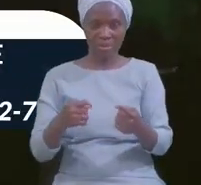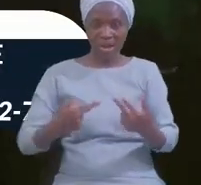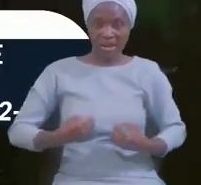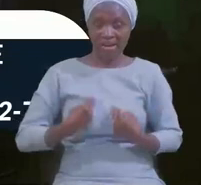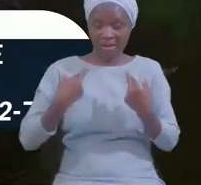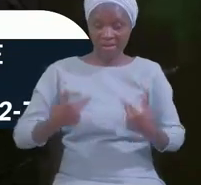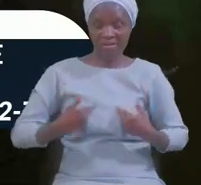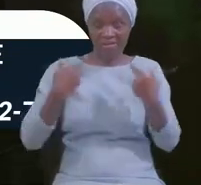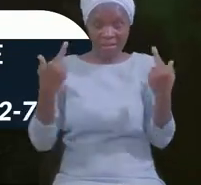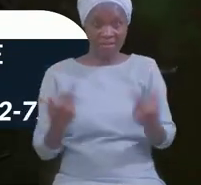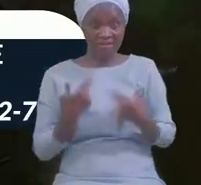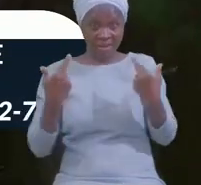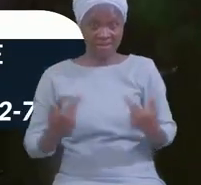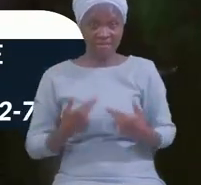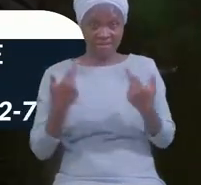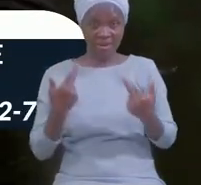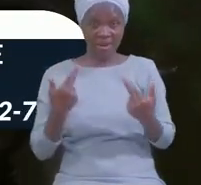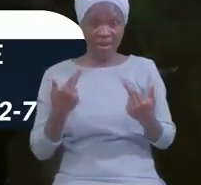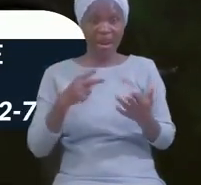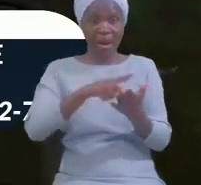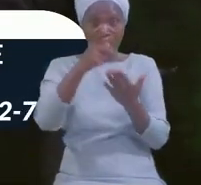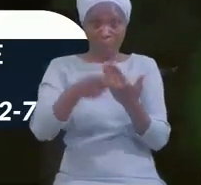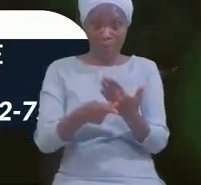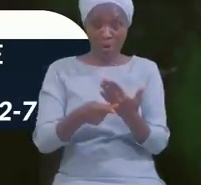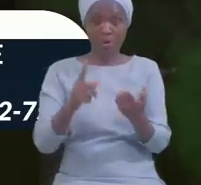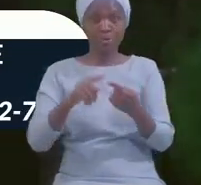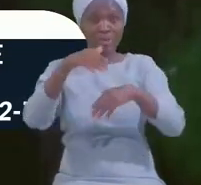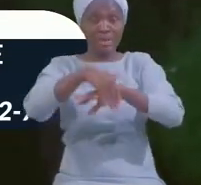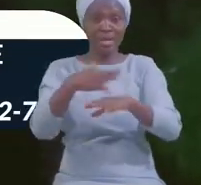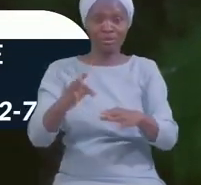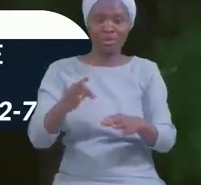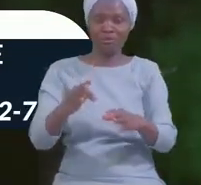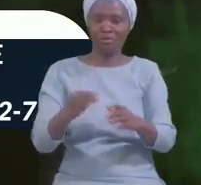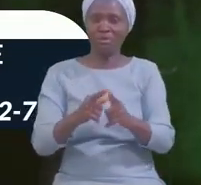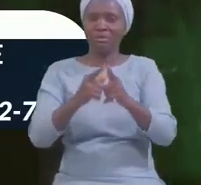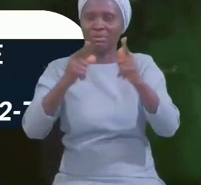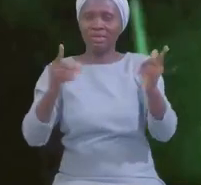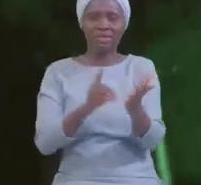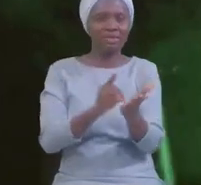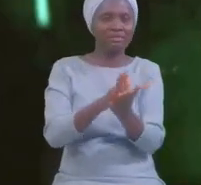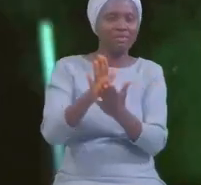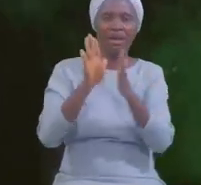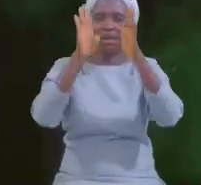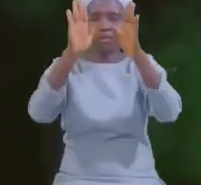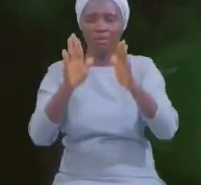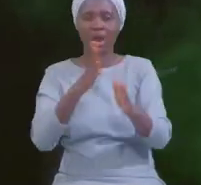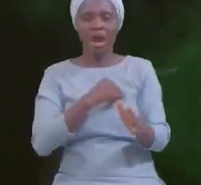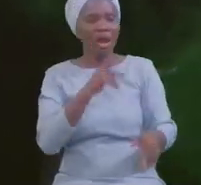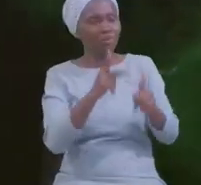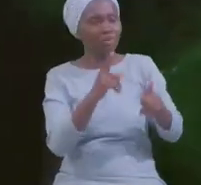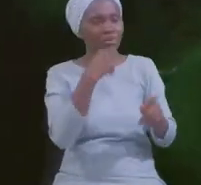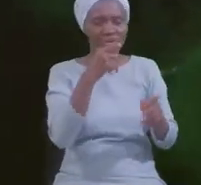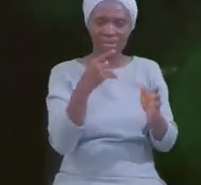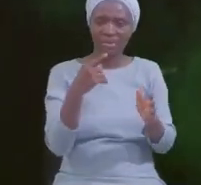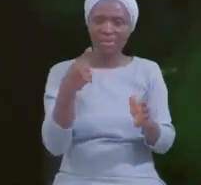à la soirée de prodiges surnaturels. Il met sa parole dans notre cœur qu'on n'avait pas avant d'arriver.